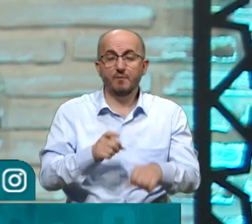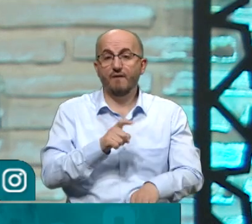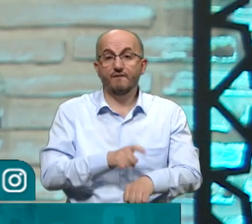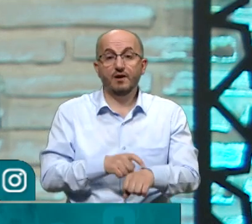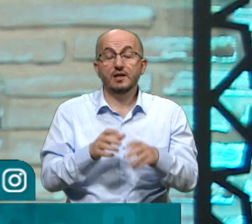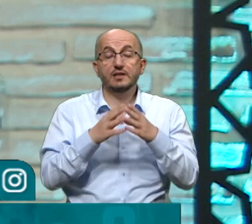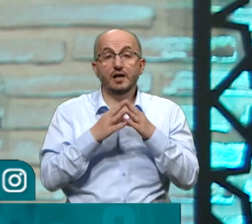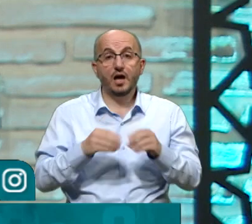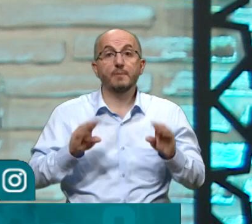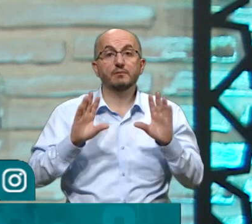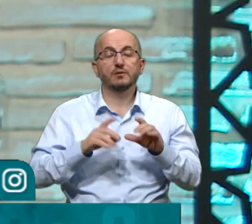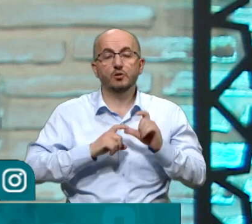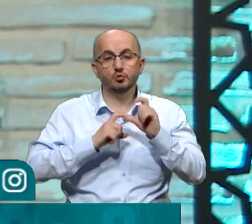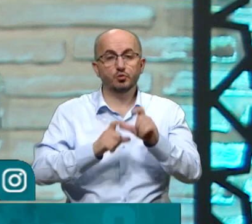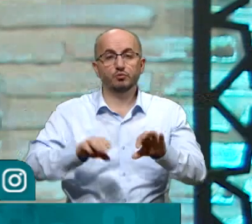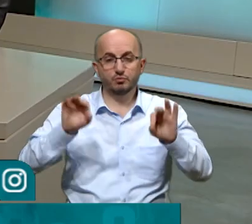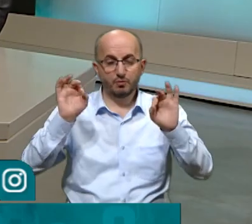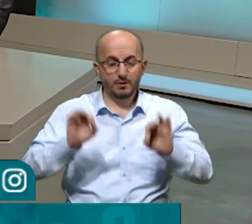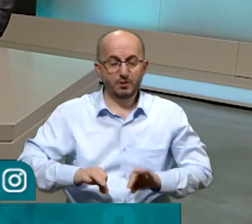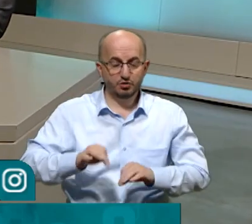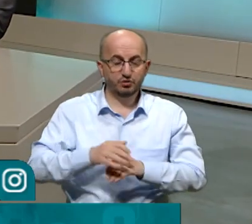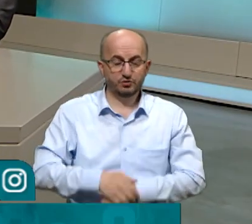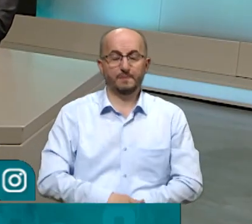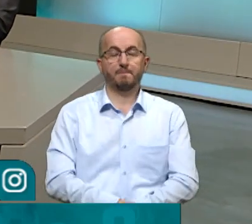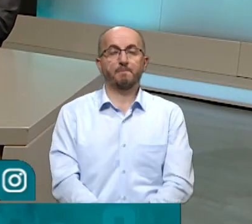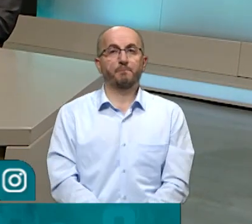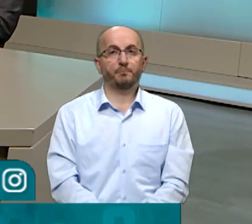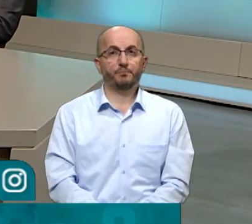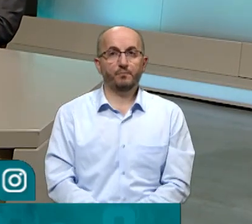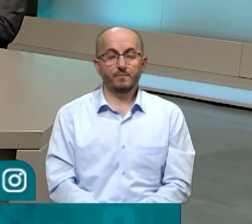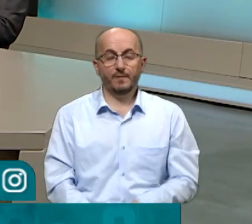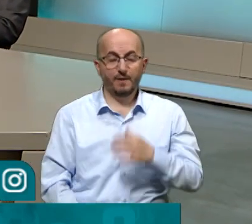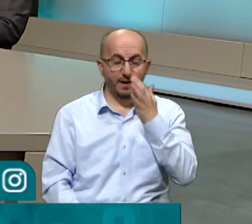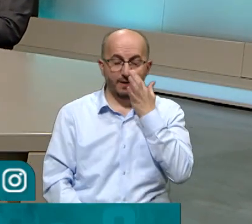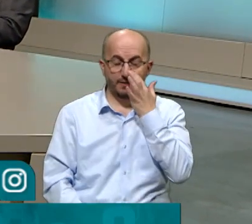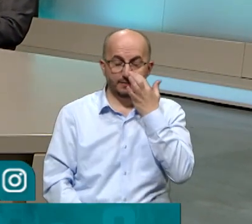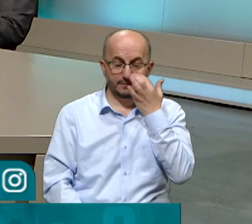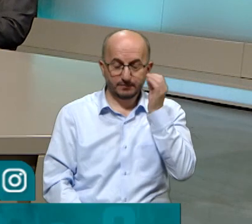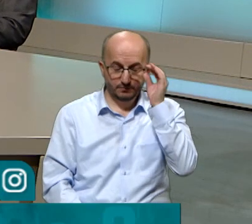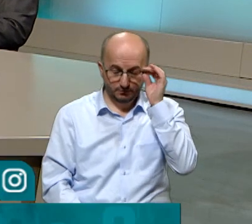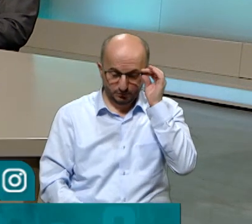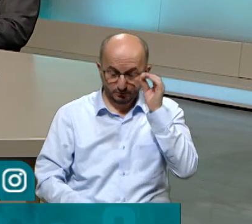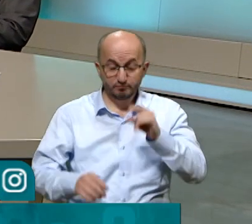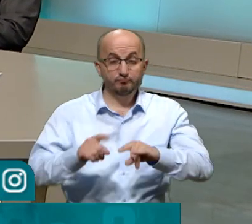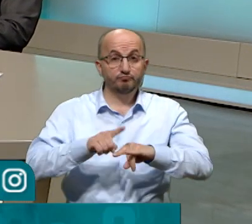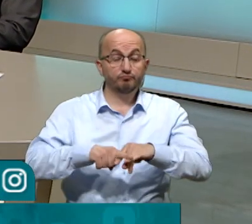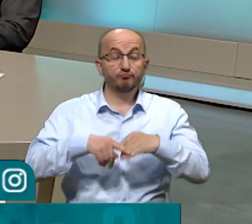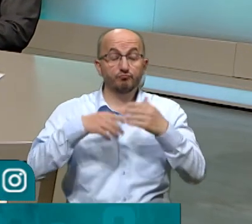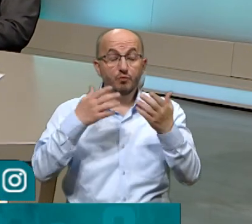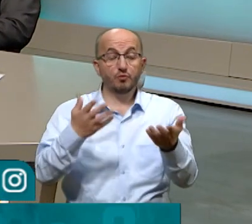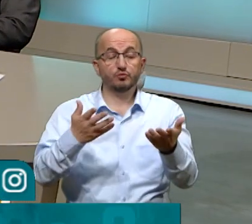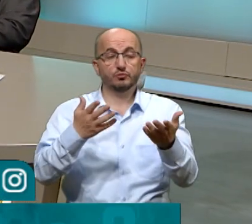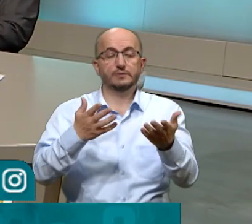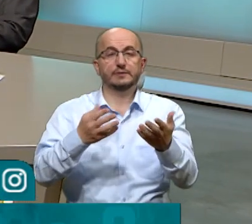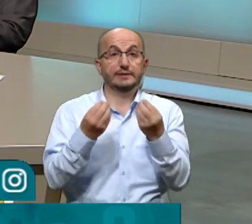kaybetmeden sorularınızı sormaya başlayacağım Tahir Hoca Hoş geldiniz safalar getirdiniz Hoş bulduk Nasılsınız burada ömrünüze Bereket